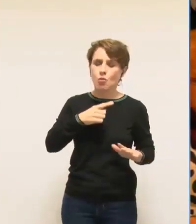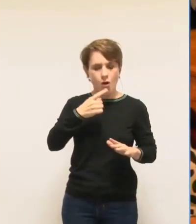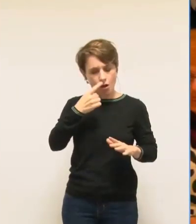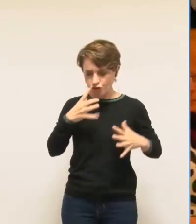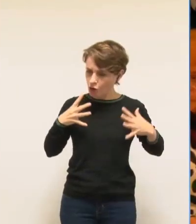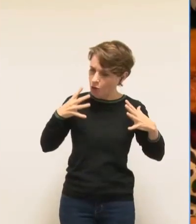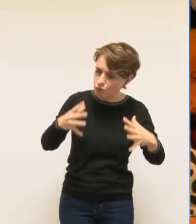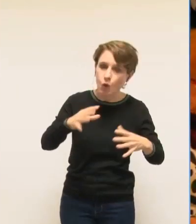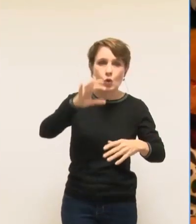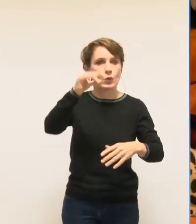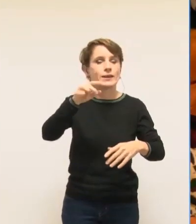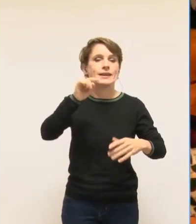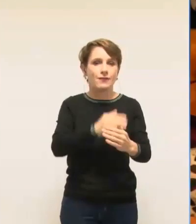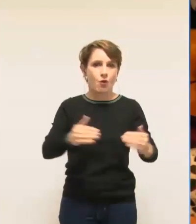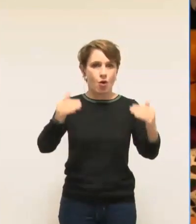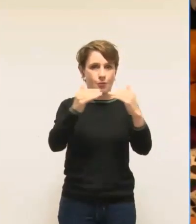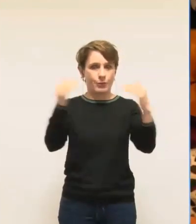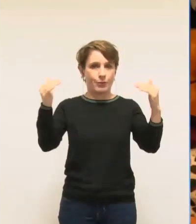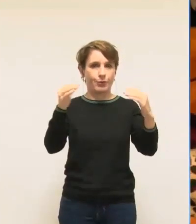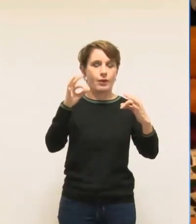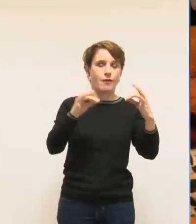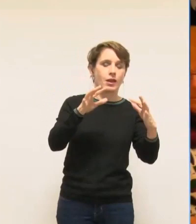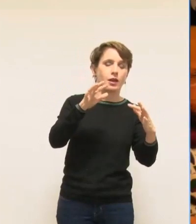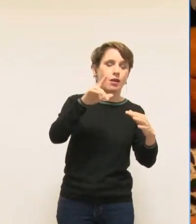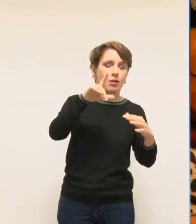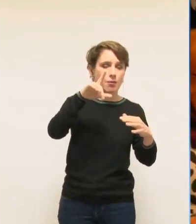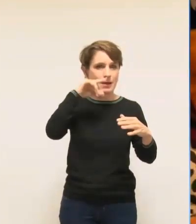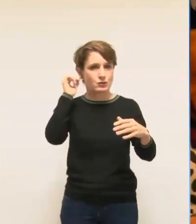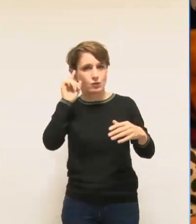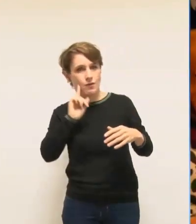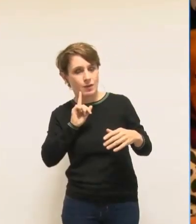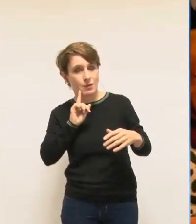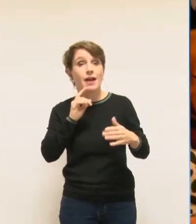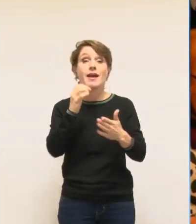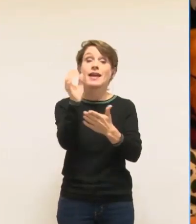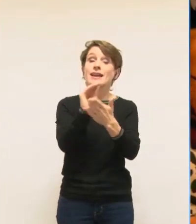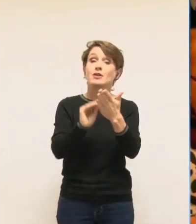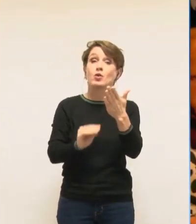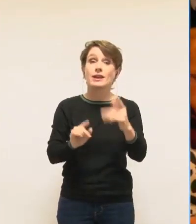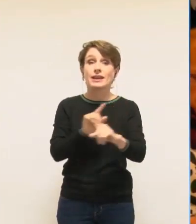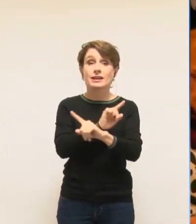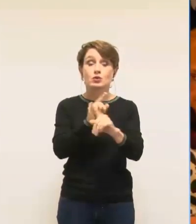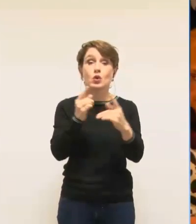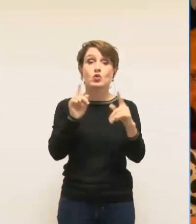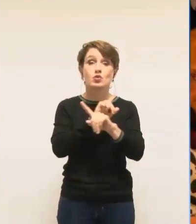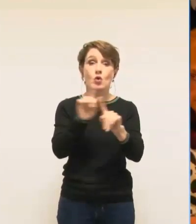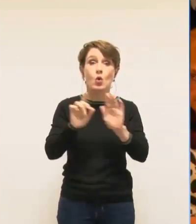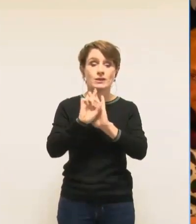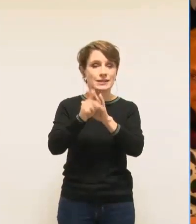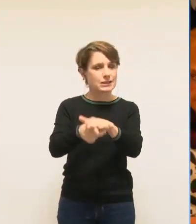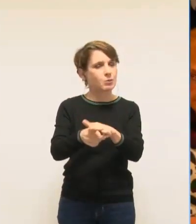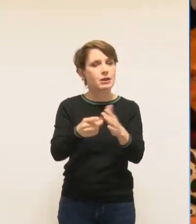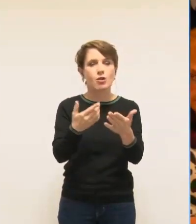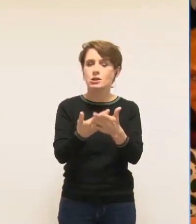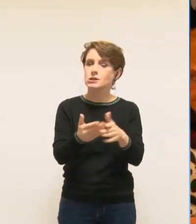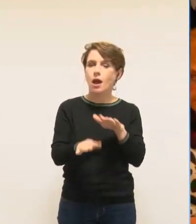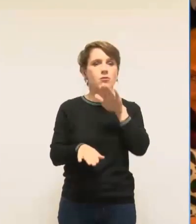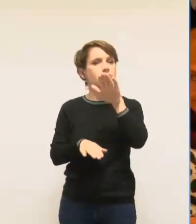ce sens, l'écriture inclusive ou non discriminante est une avancée majeure que je salue